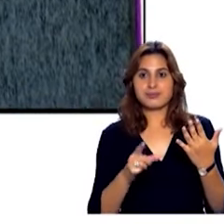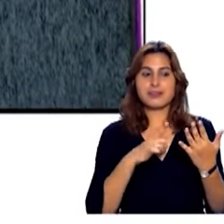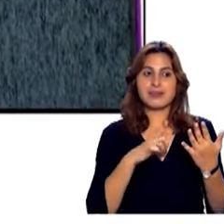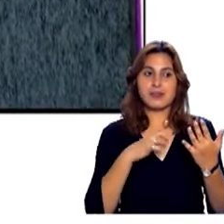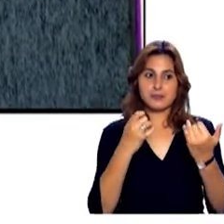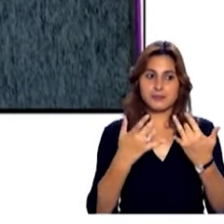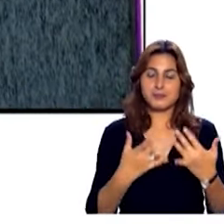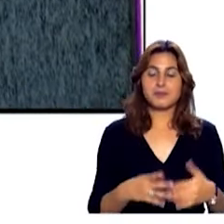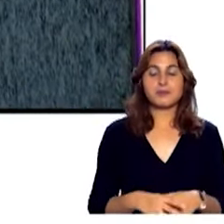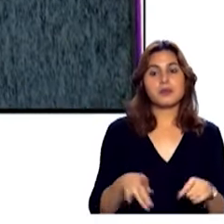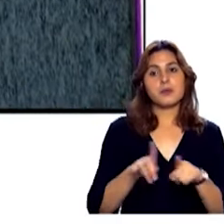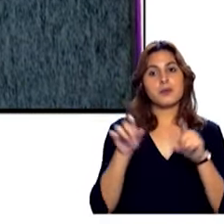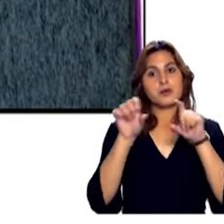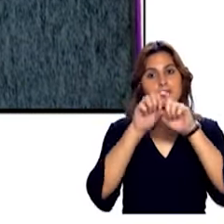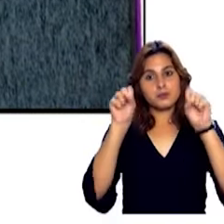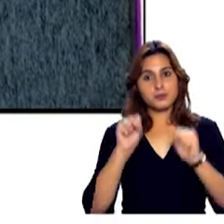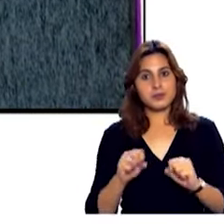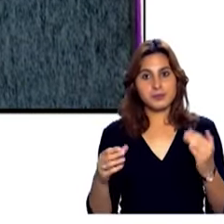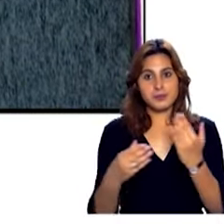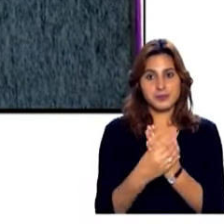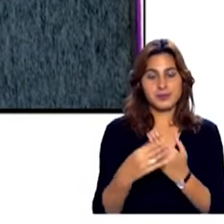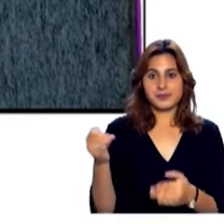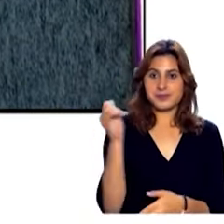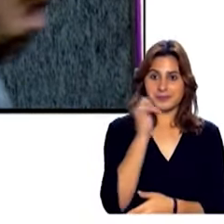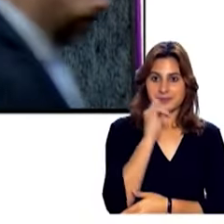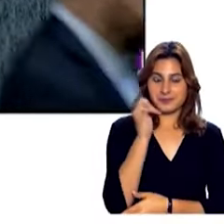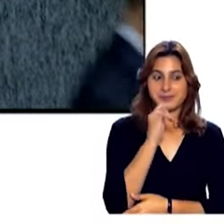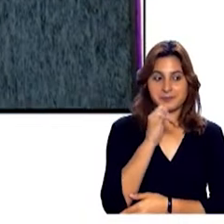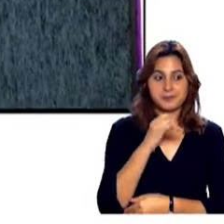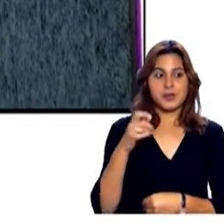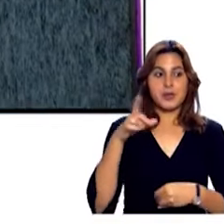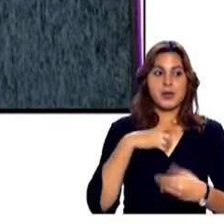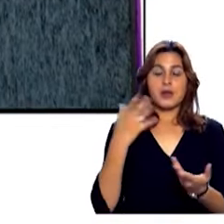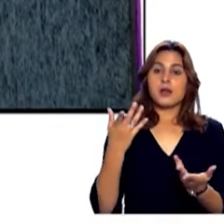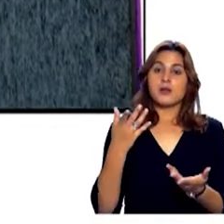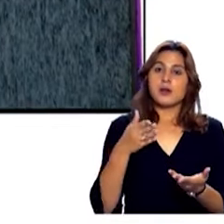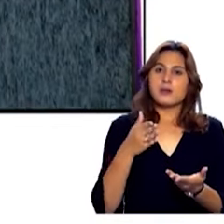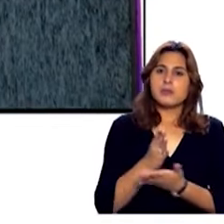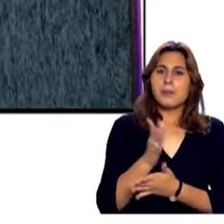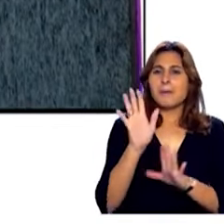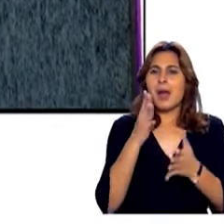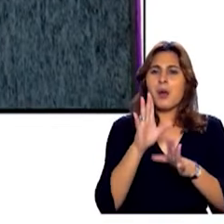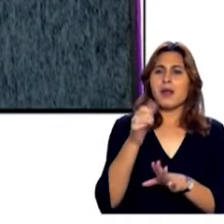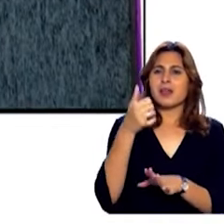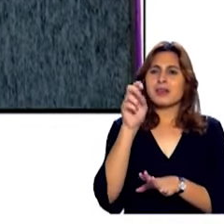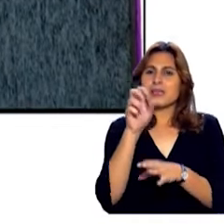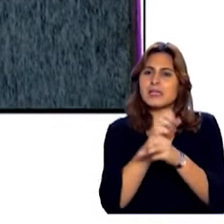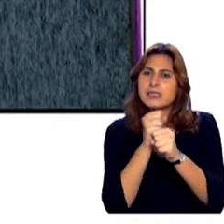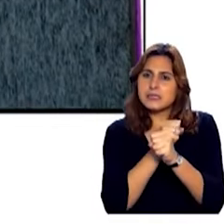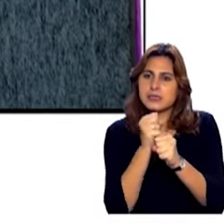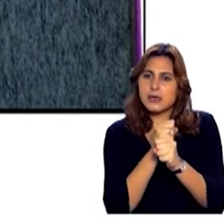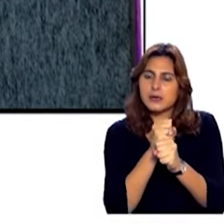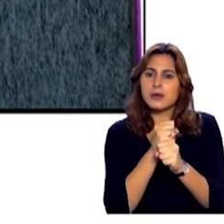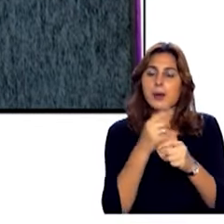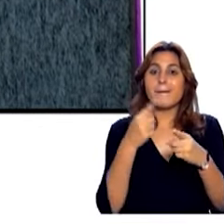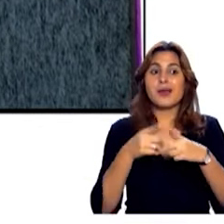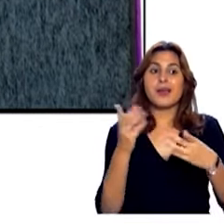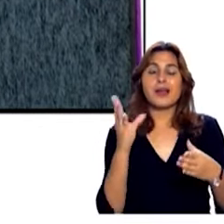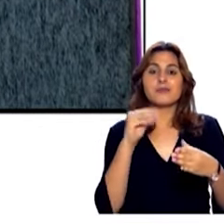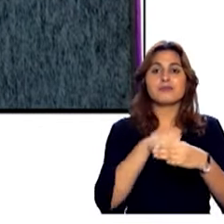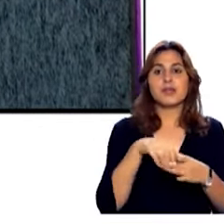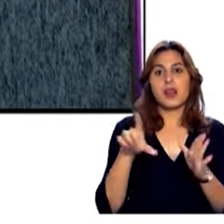italiano in vigore da circa 15 Anni perché stato introdotto con la legge di riforma numero